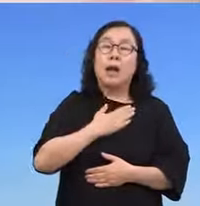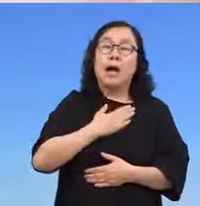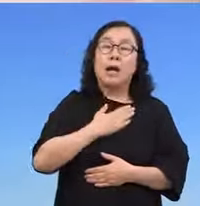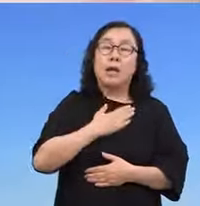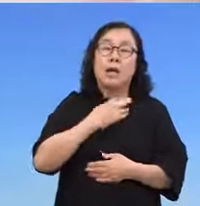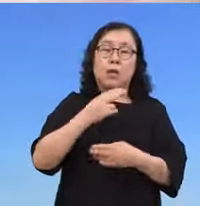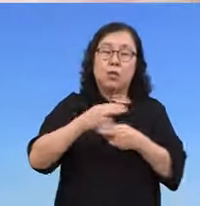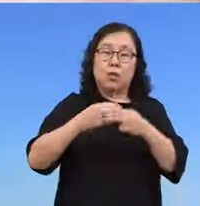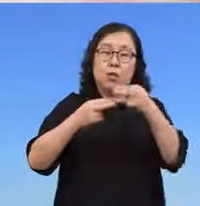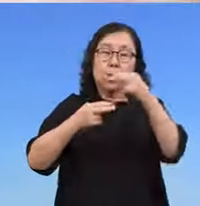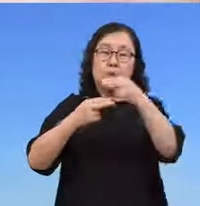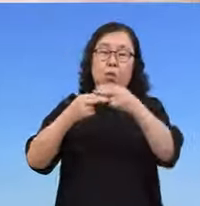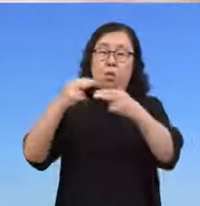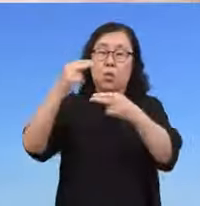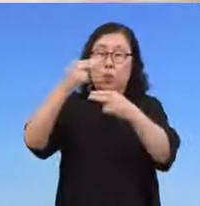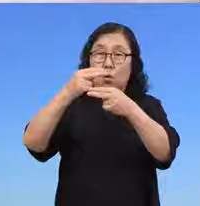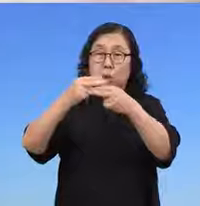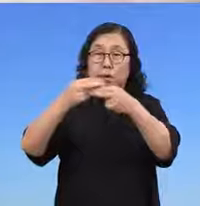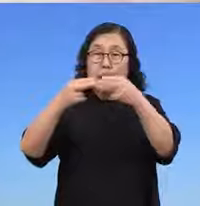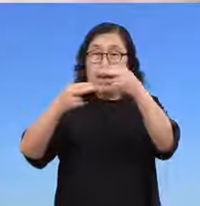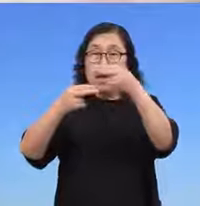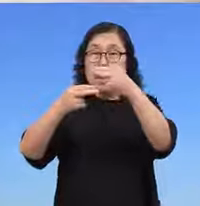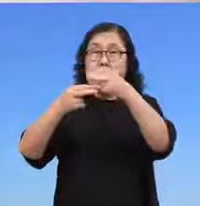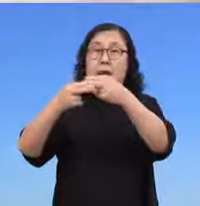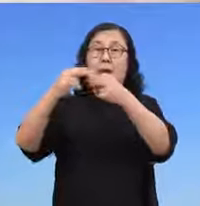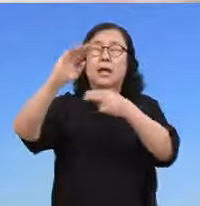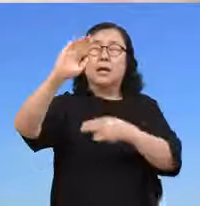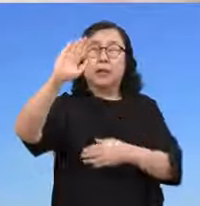나의 요새시라.